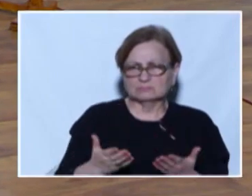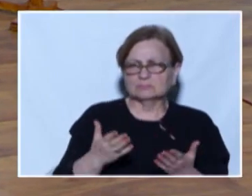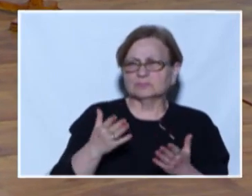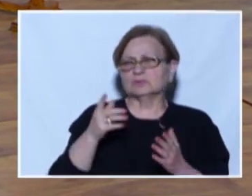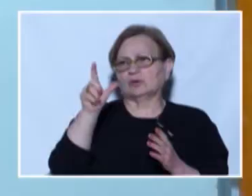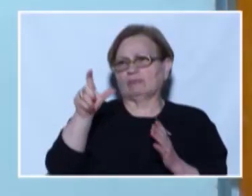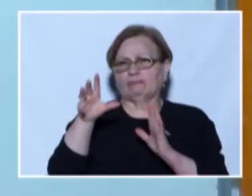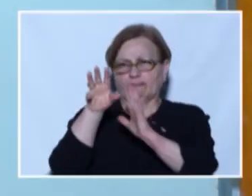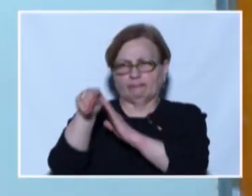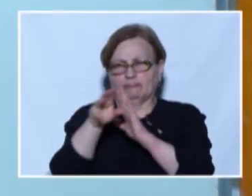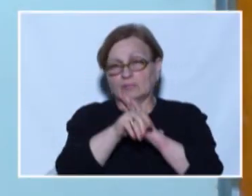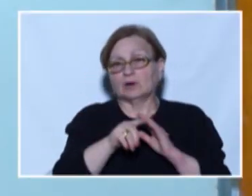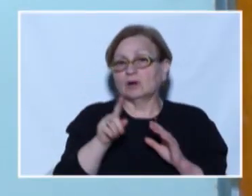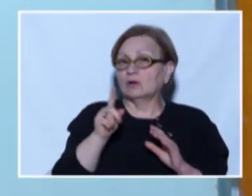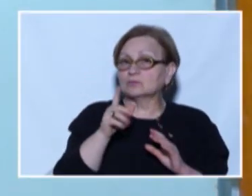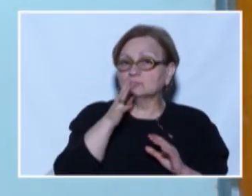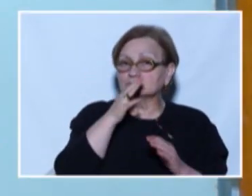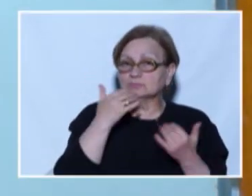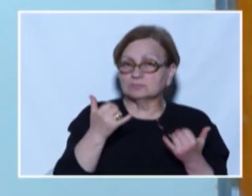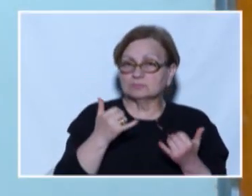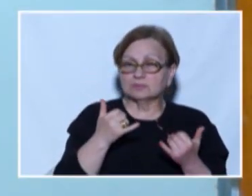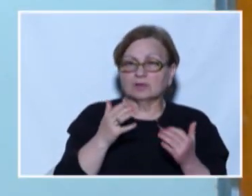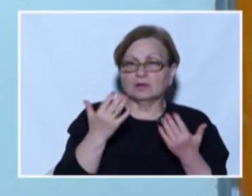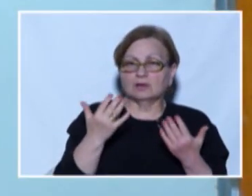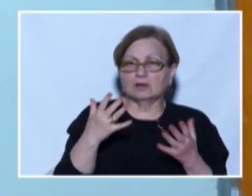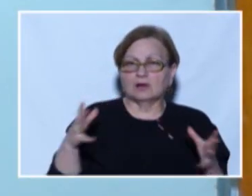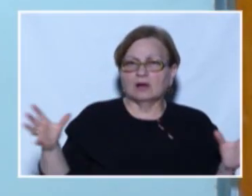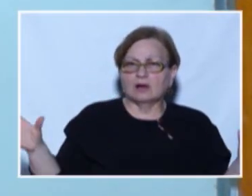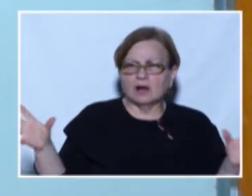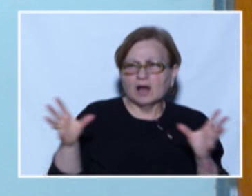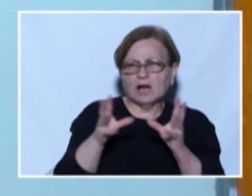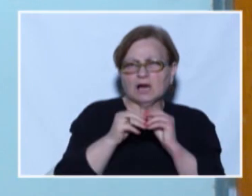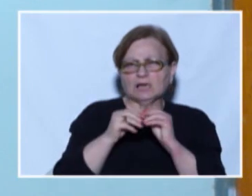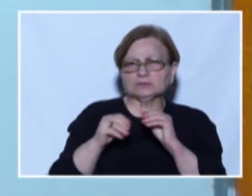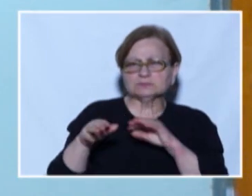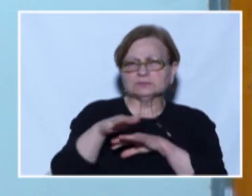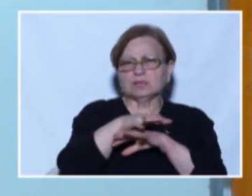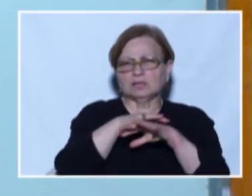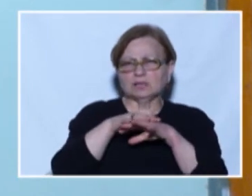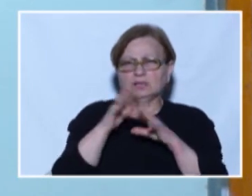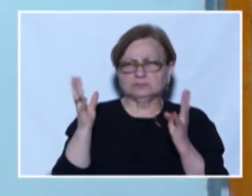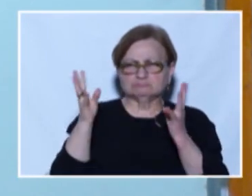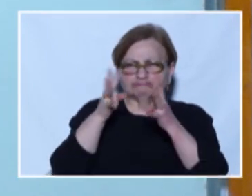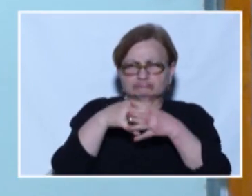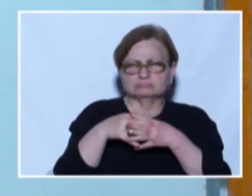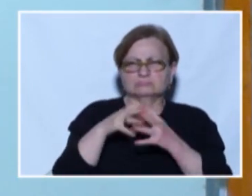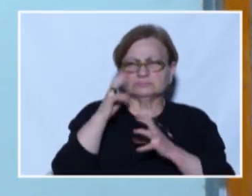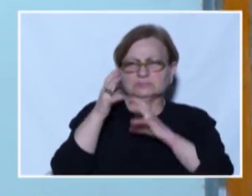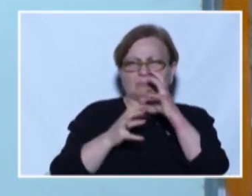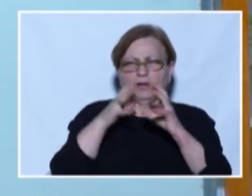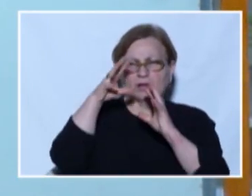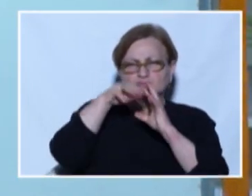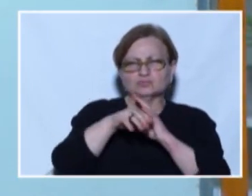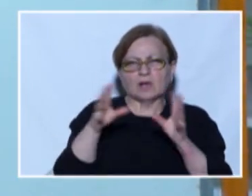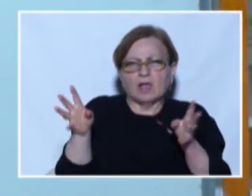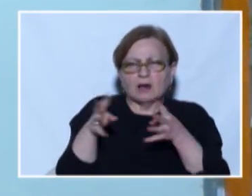ერთთან, და მოვიდა დრო იმ ადამიანებისა, რომლებიც ერთიან, თლიან, ბედნიერ სამყაროს